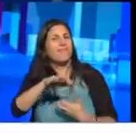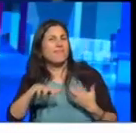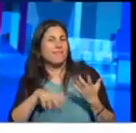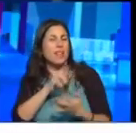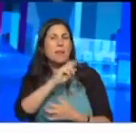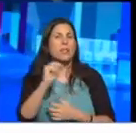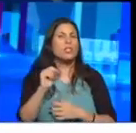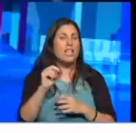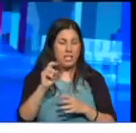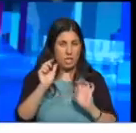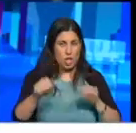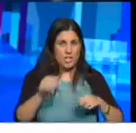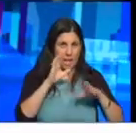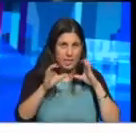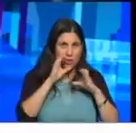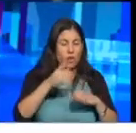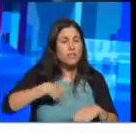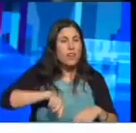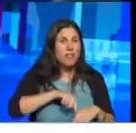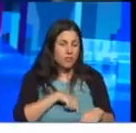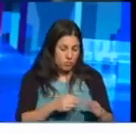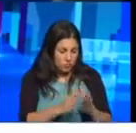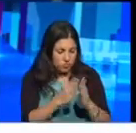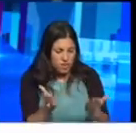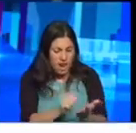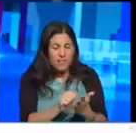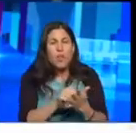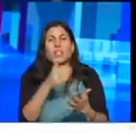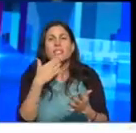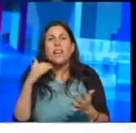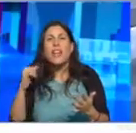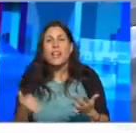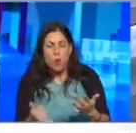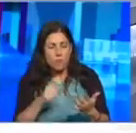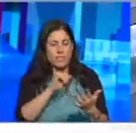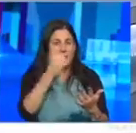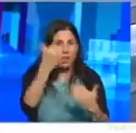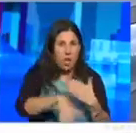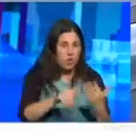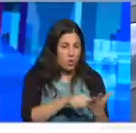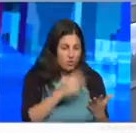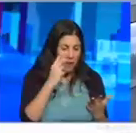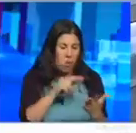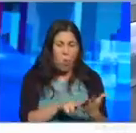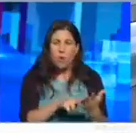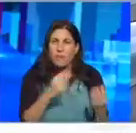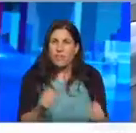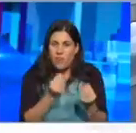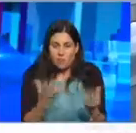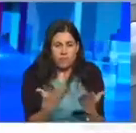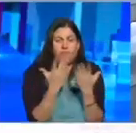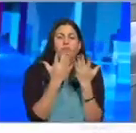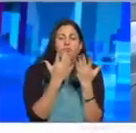לערוצי התקשורת, אנחנו נעים לחשוב שאנחנו פותחים בבוקר את ידיעות אחרונות ואת ישראל היום, אנחנו רואים בדיוק את הדברים צפים חמור. מול